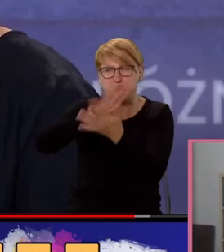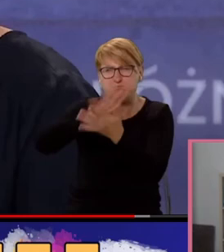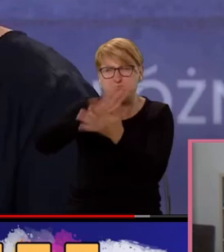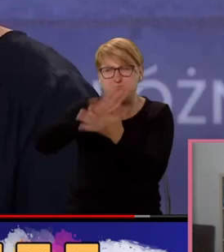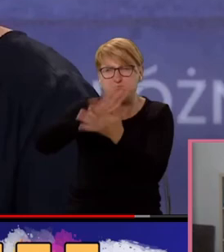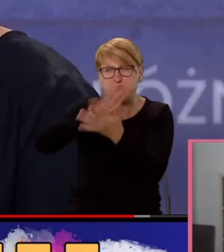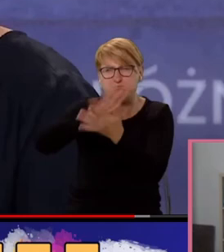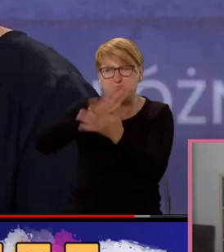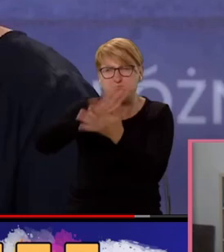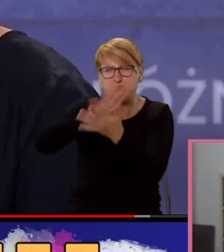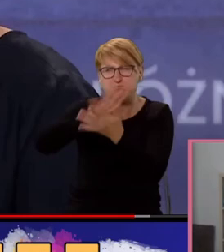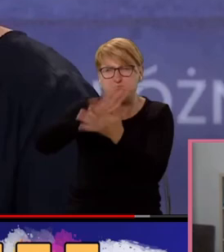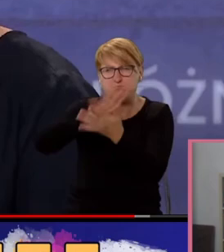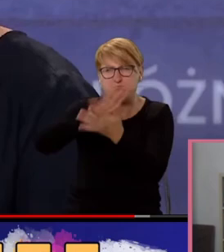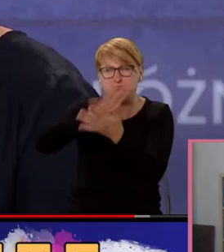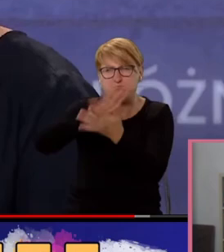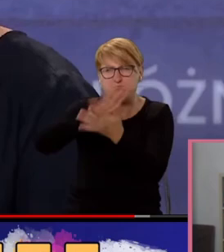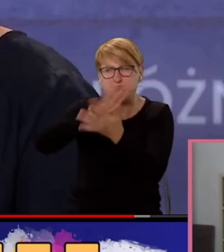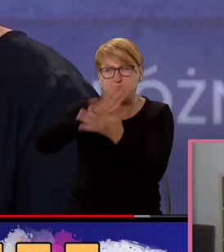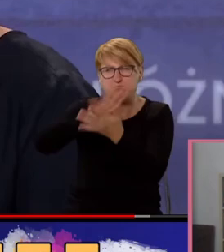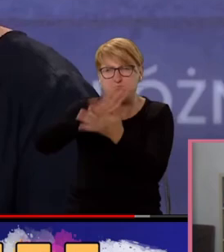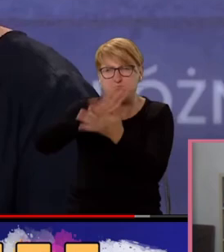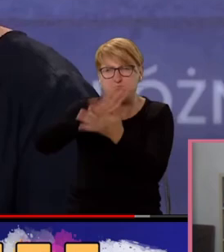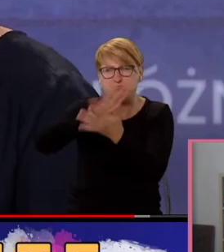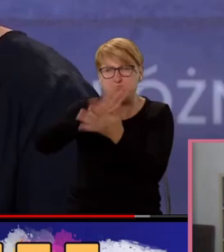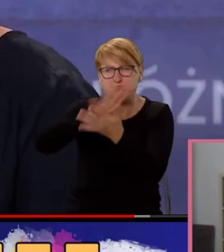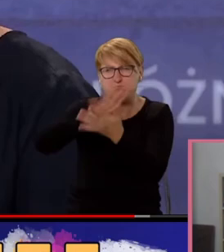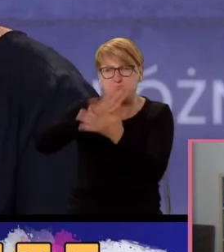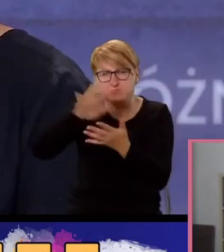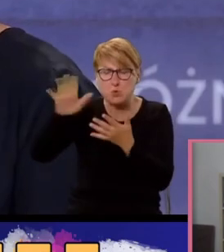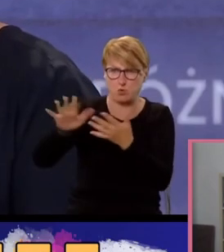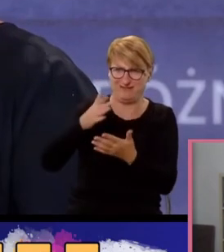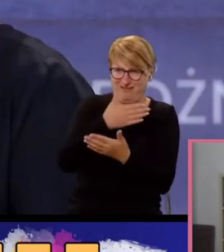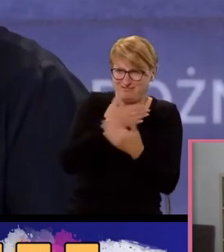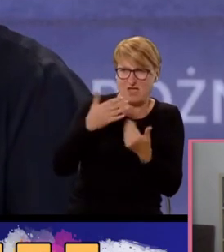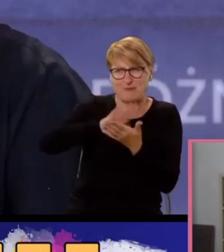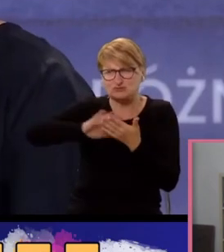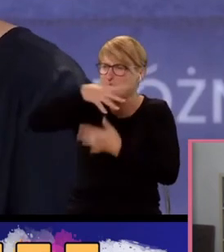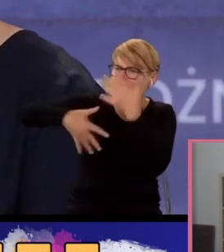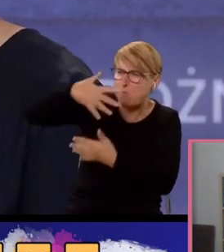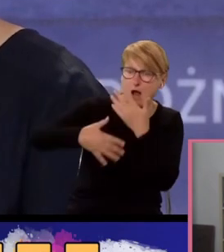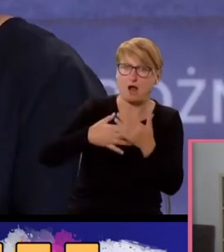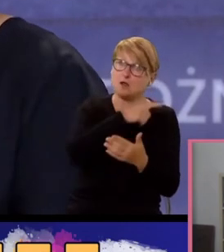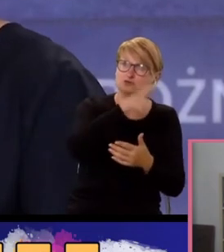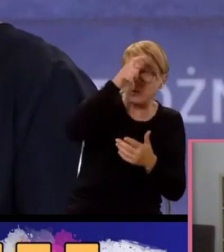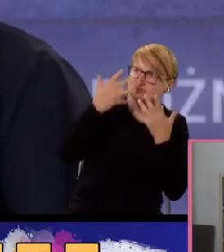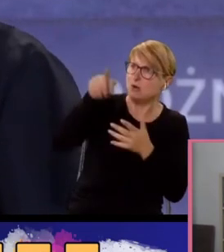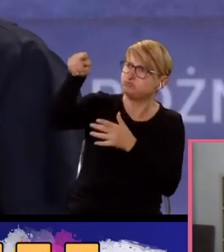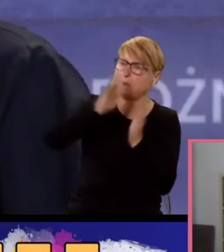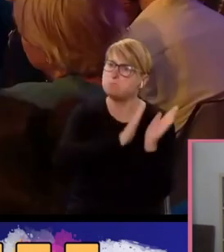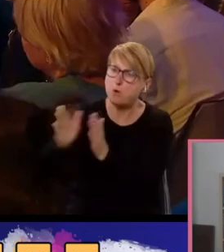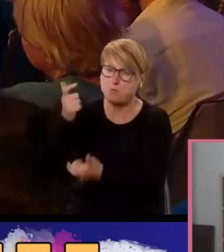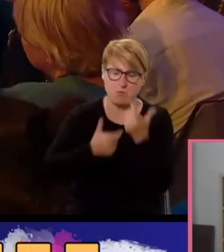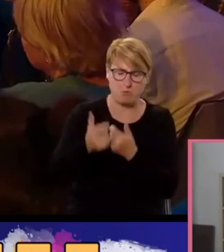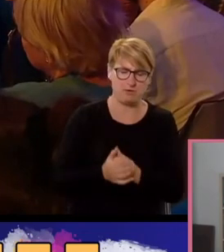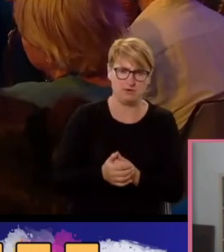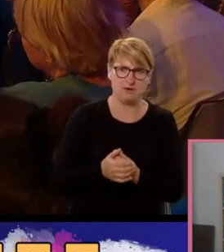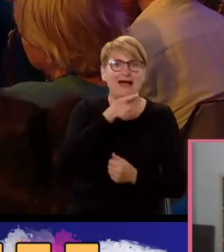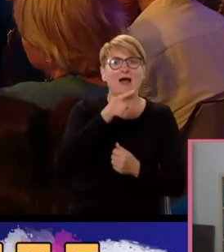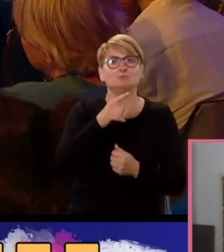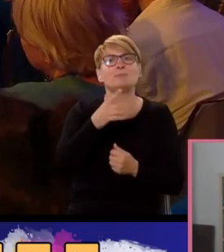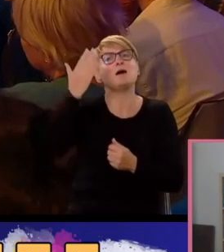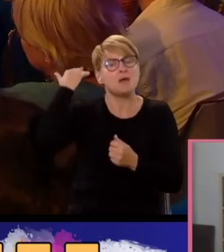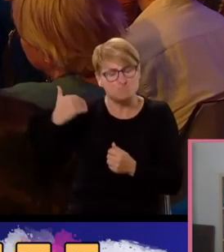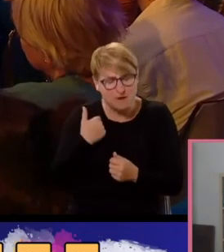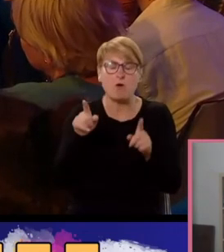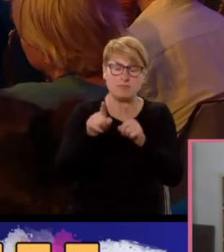Jakbyś kazała jej powtórzyć to, co ona teraz powiedziała, to by powiedziała coś zupełnie innego. Co domaga się uporządkowania. Natura bardzo często była,